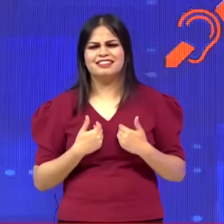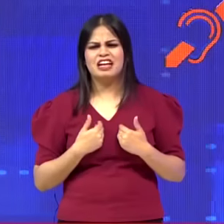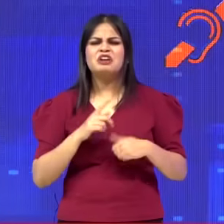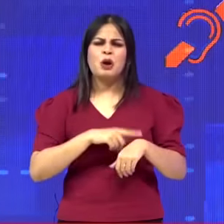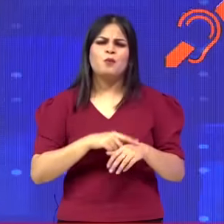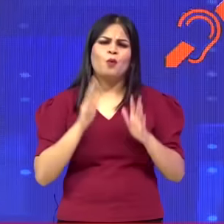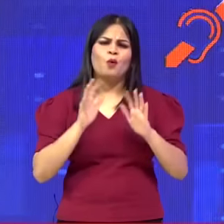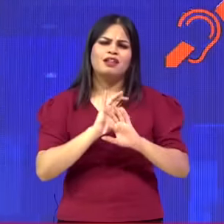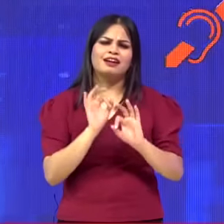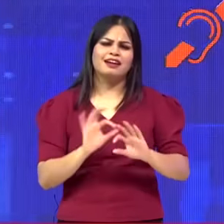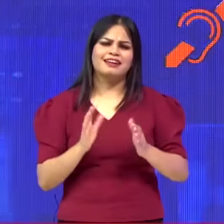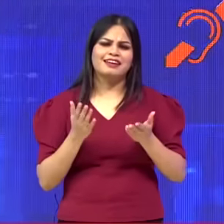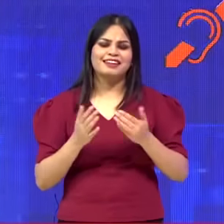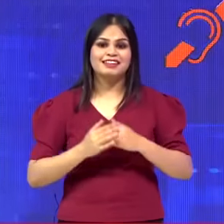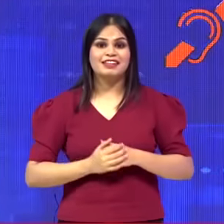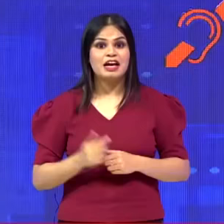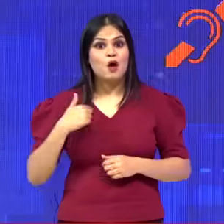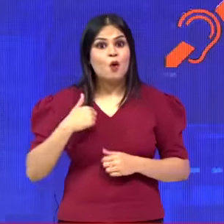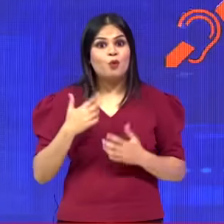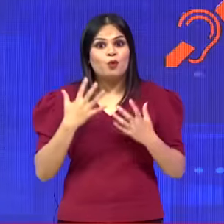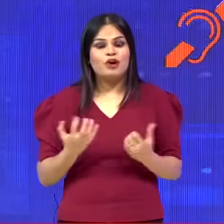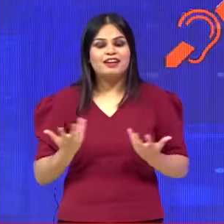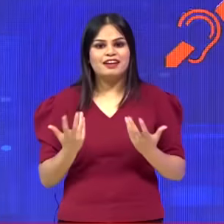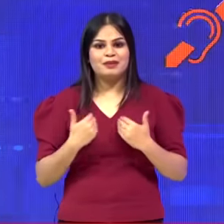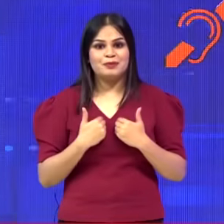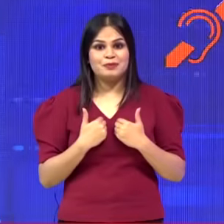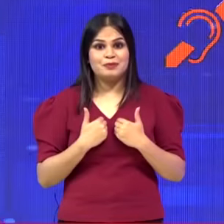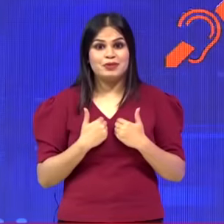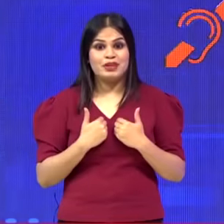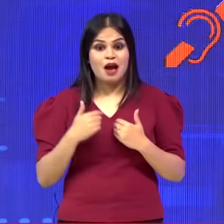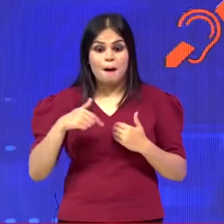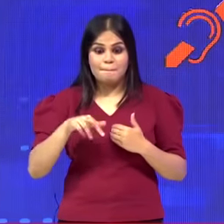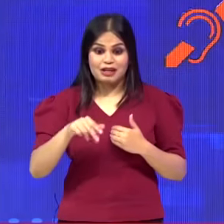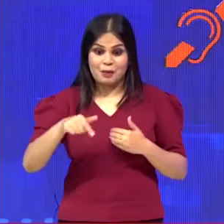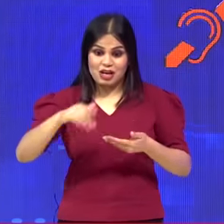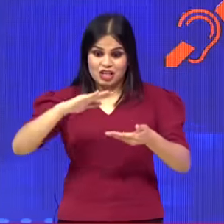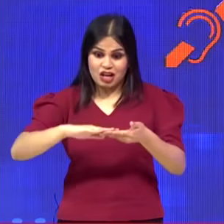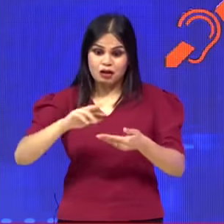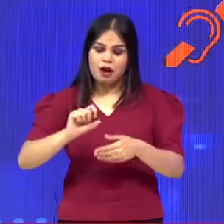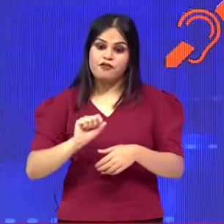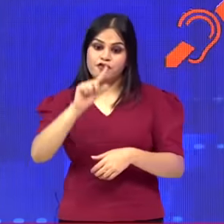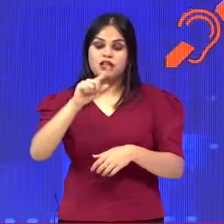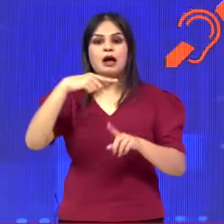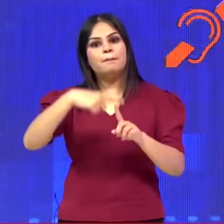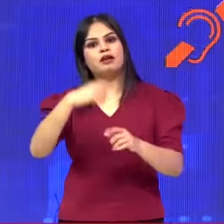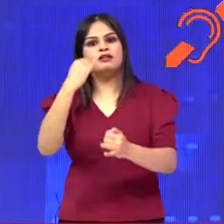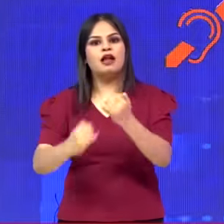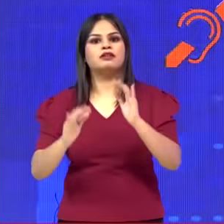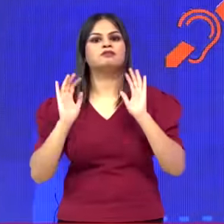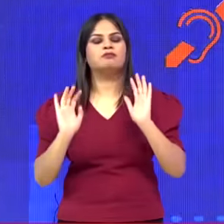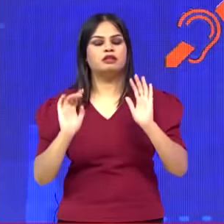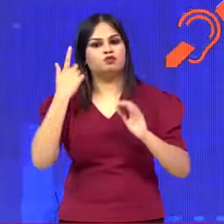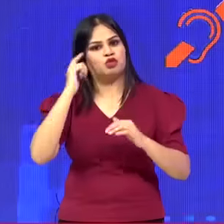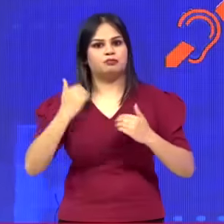टाइम है उसमें. मैं चाहता हूँ कि ये फर्स्ट एंड लास्ट हो मेरे